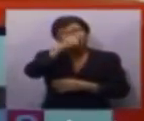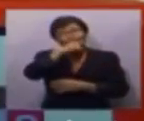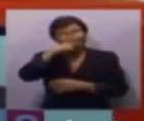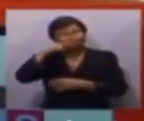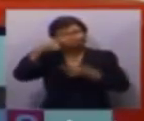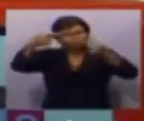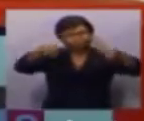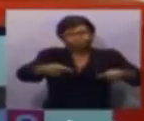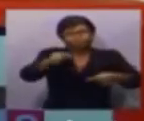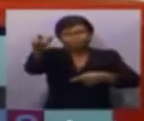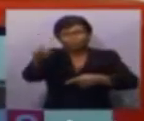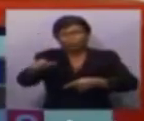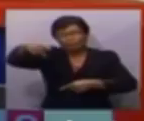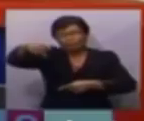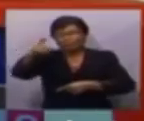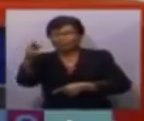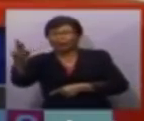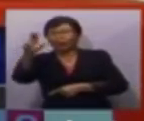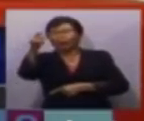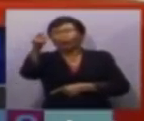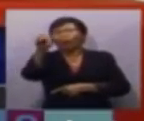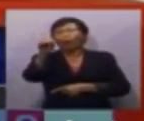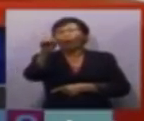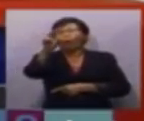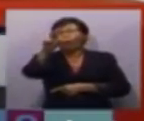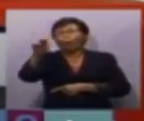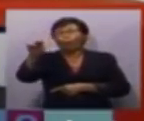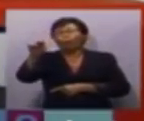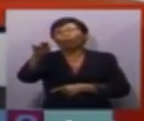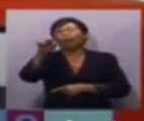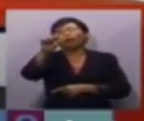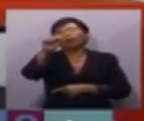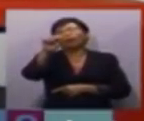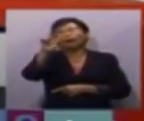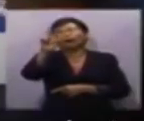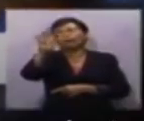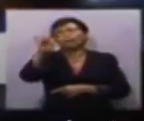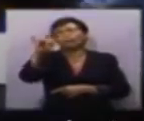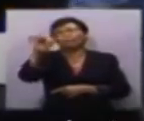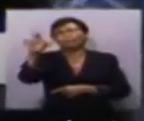Hussein ditentang calon PKR On Abu Bakar.